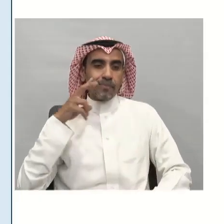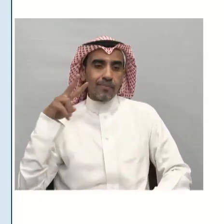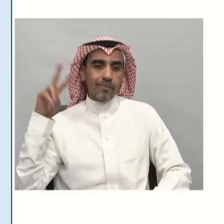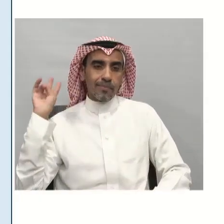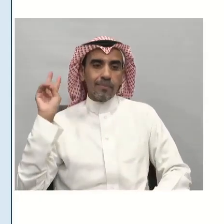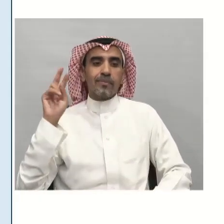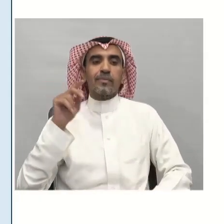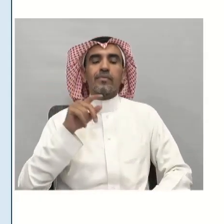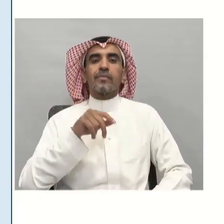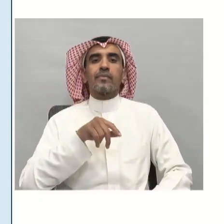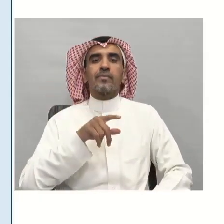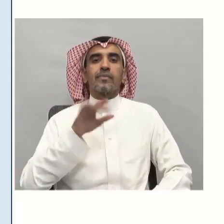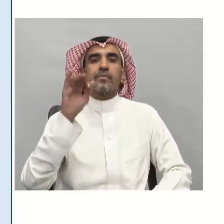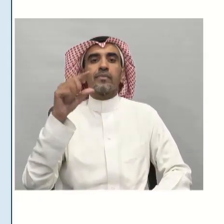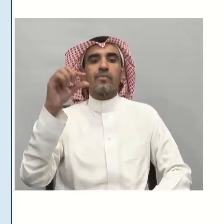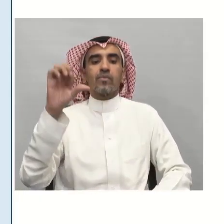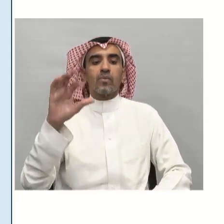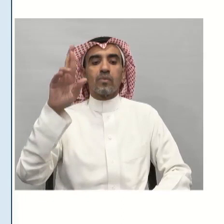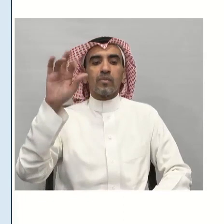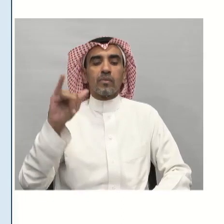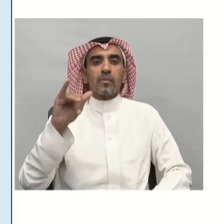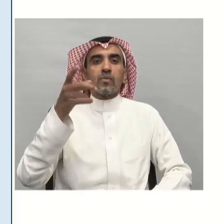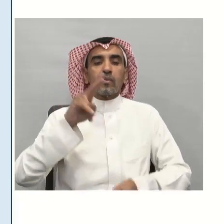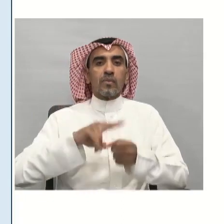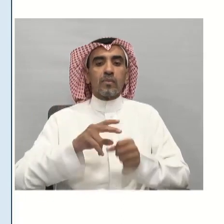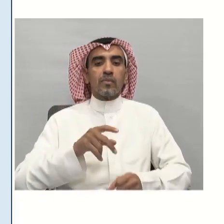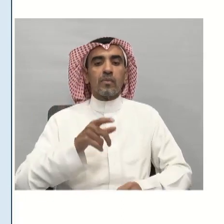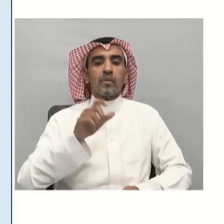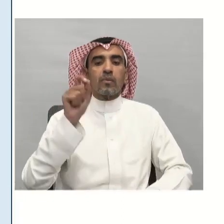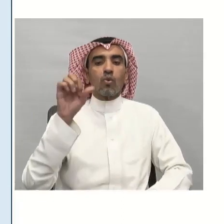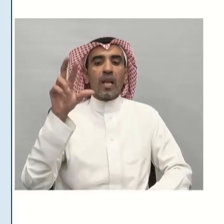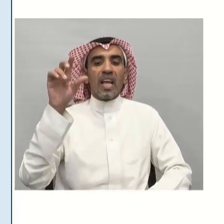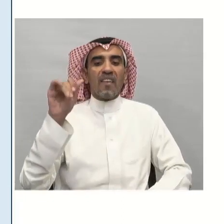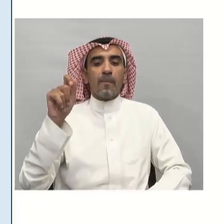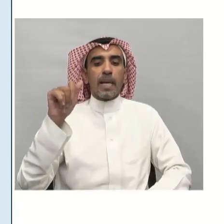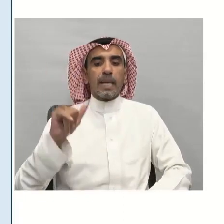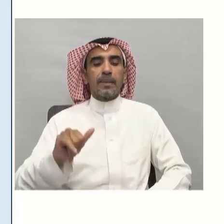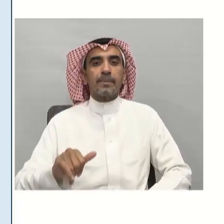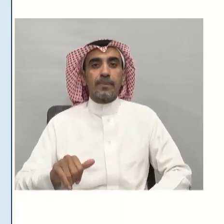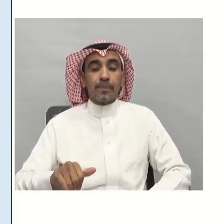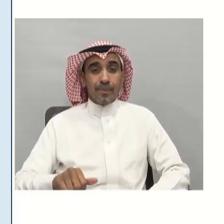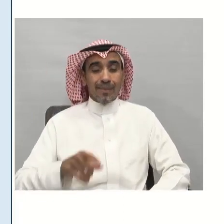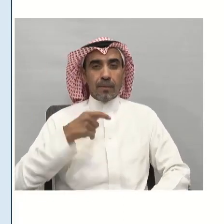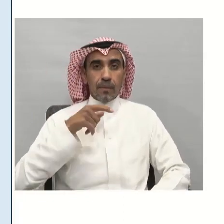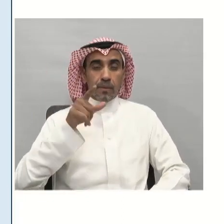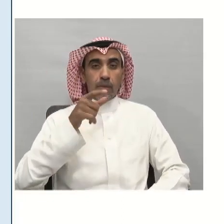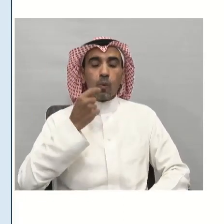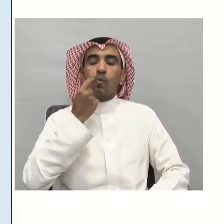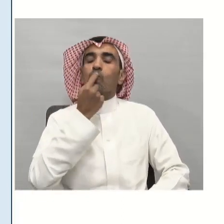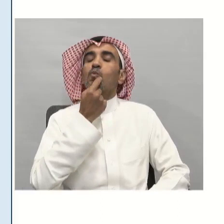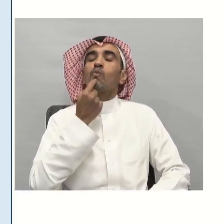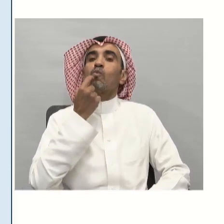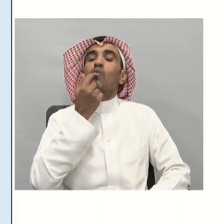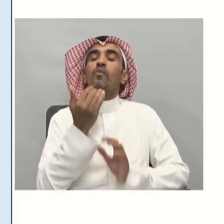الطور الميدوزي هنا وأيضا هنا في الطور ماذا؟ البوليبي. يقع الفم الميدوزي على